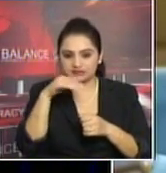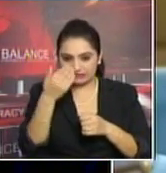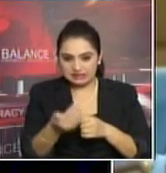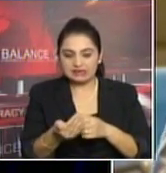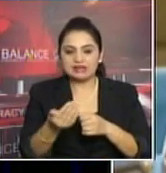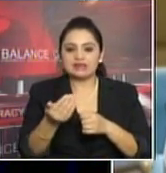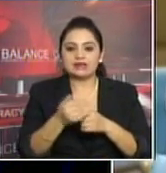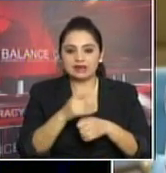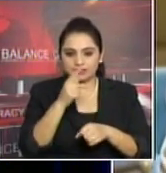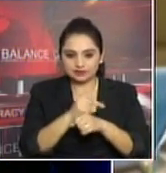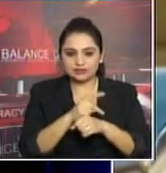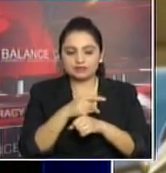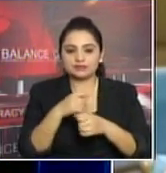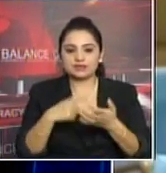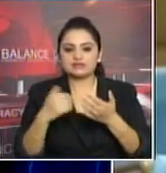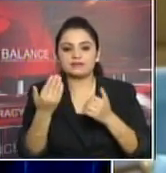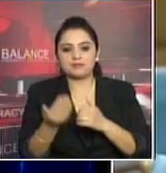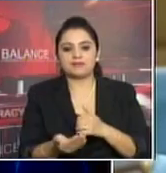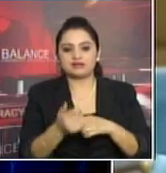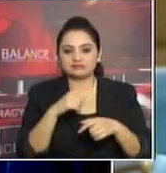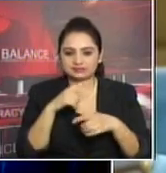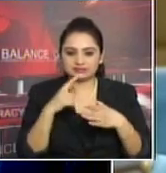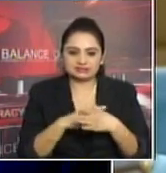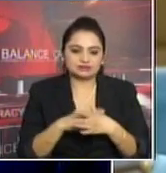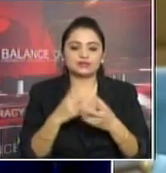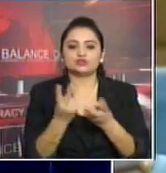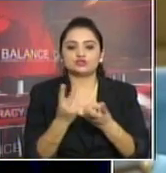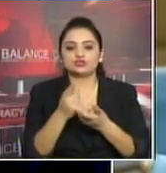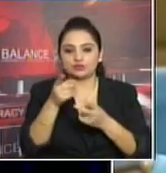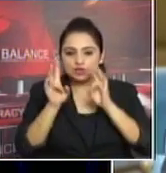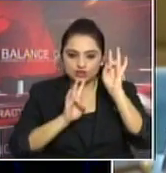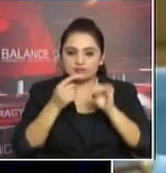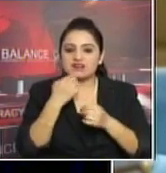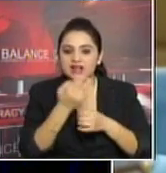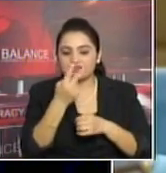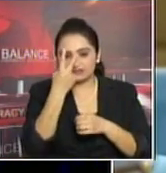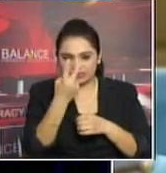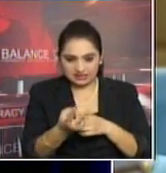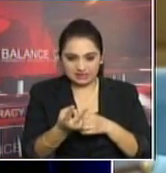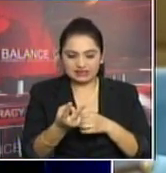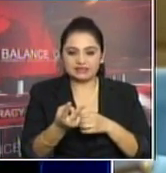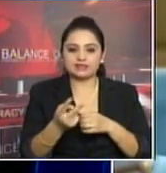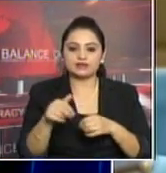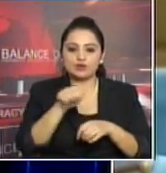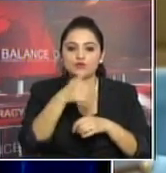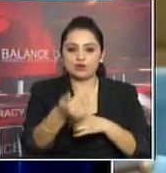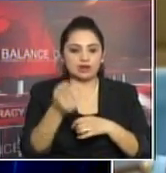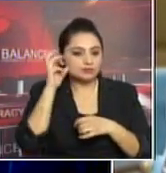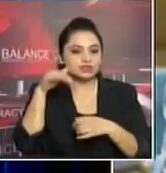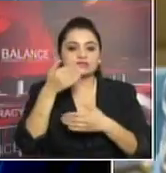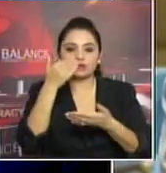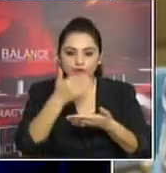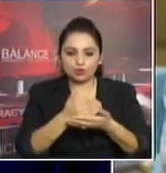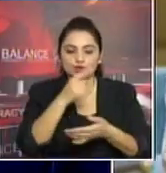उठ्नु हास्यास्पद भएको टिप्पणी गर्नुभयो। शंकास्पद कागज देखेर रोकिएका व्यक्तिको विषयलाई तोडमोड गरेर प्रचार प्रसार गर्ने गरिएको